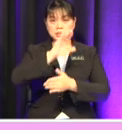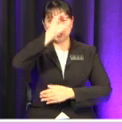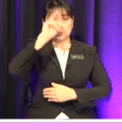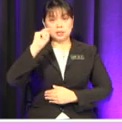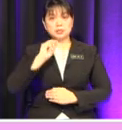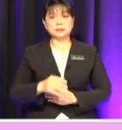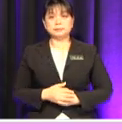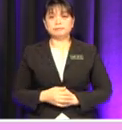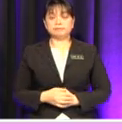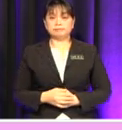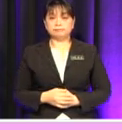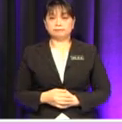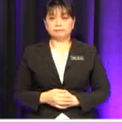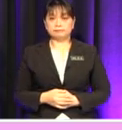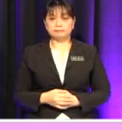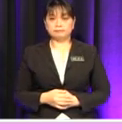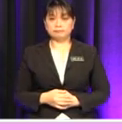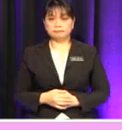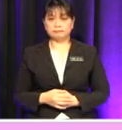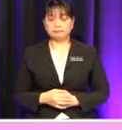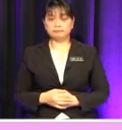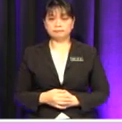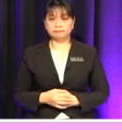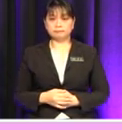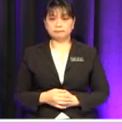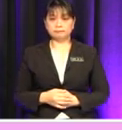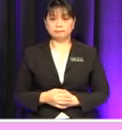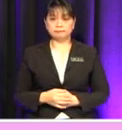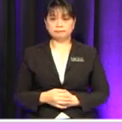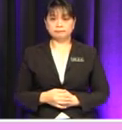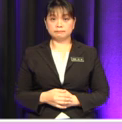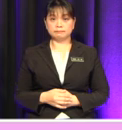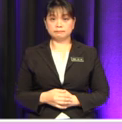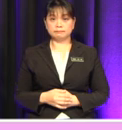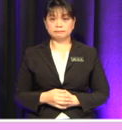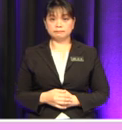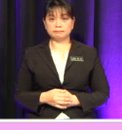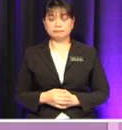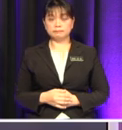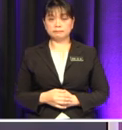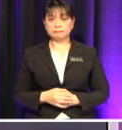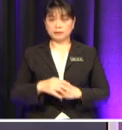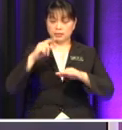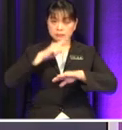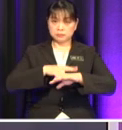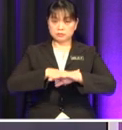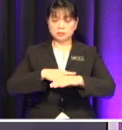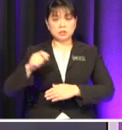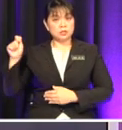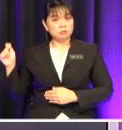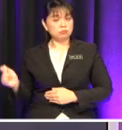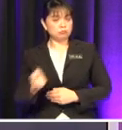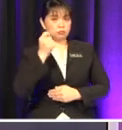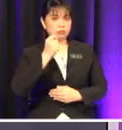ketepatan lakuan yang digunakan pada rajah 121 maksudnya semasa memukul hoki Oke kalau